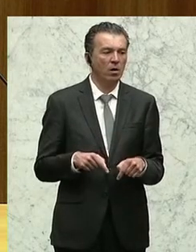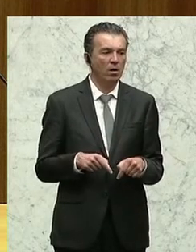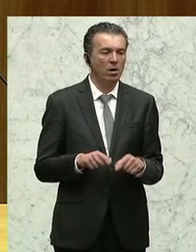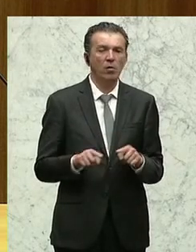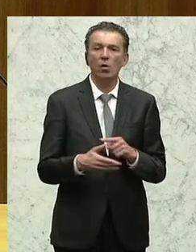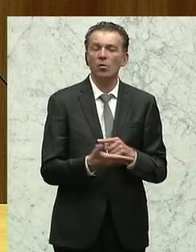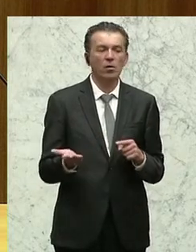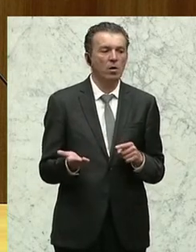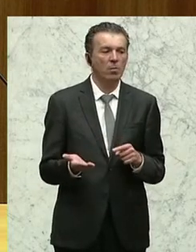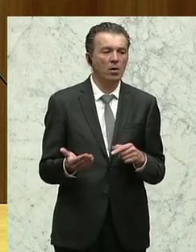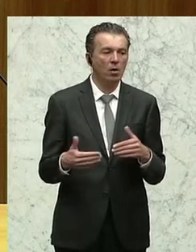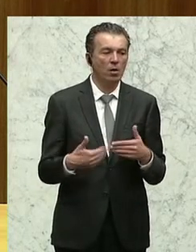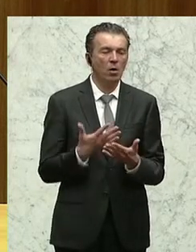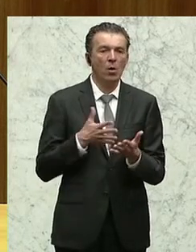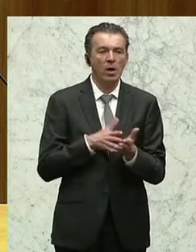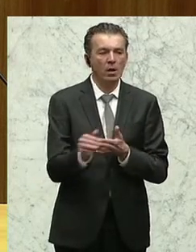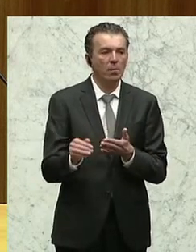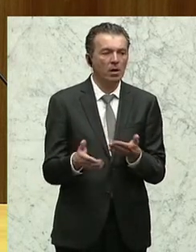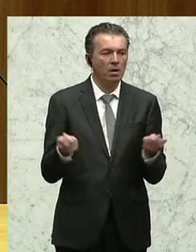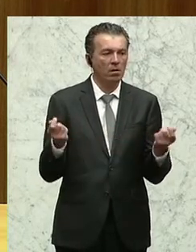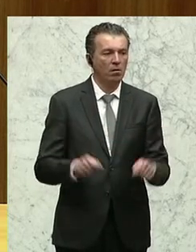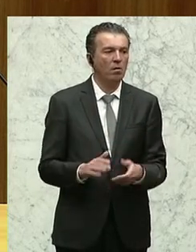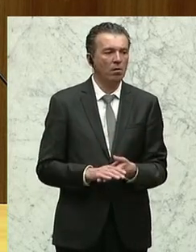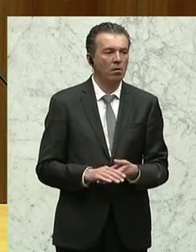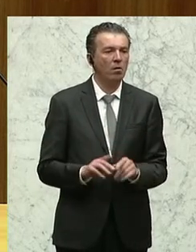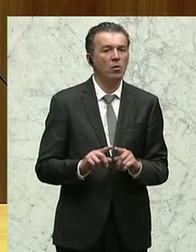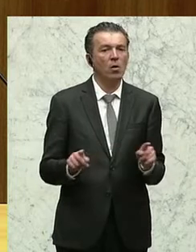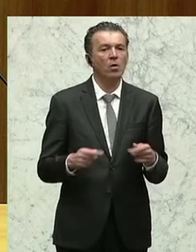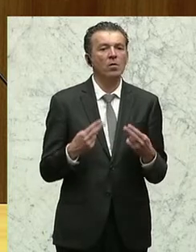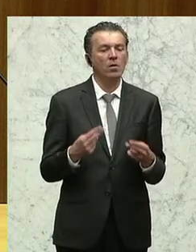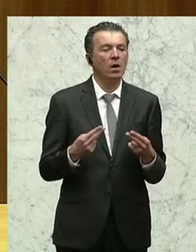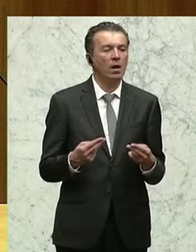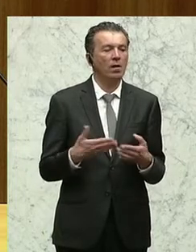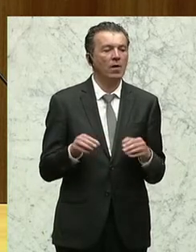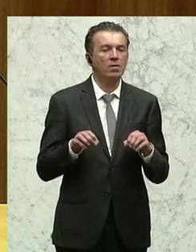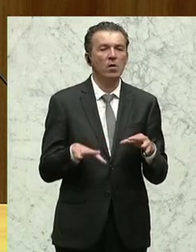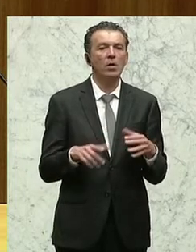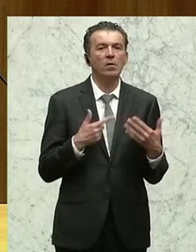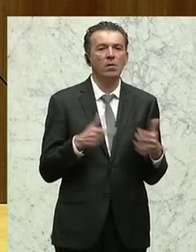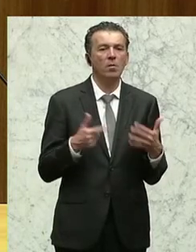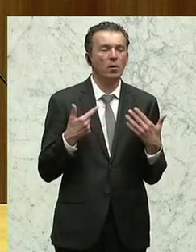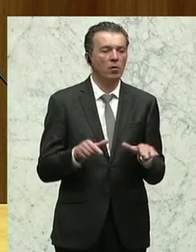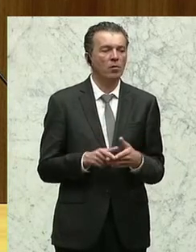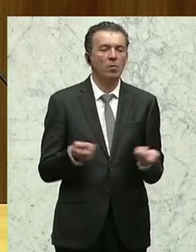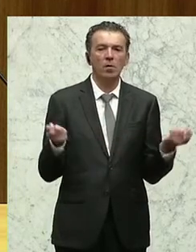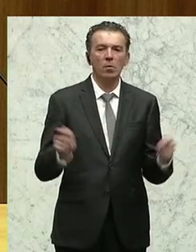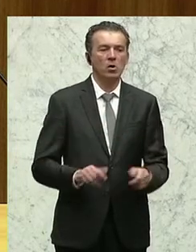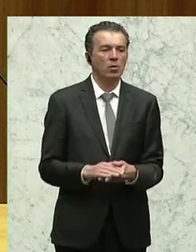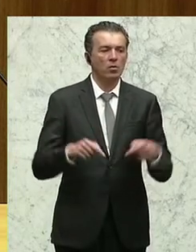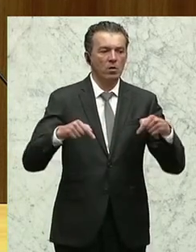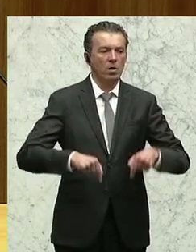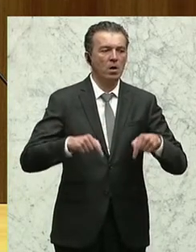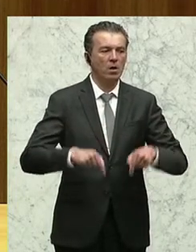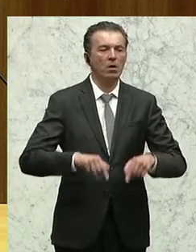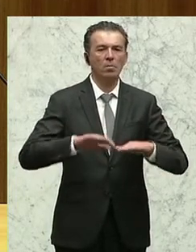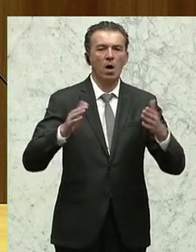sonst niemand eine Neuinterpretation zu beschließen. Ansonsten gilt das, was 1977 beschlossen wurde hier